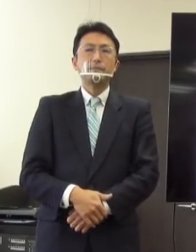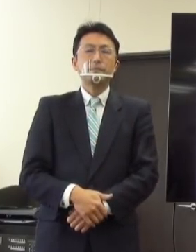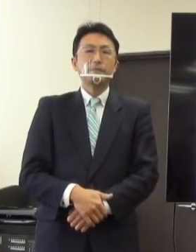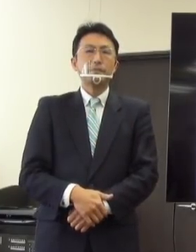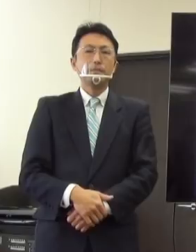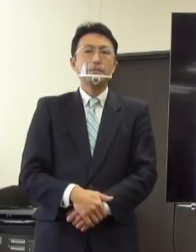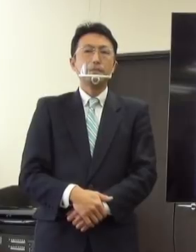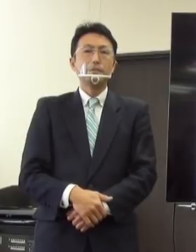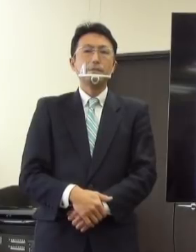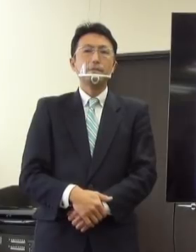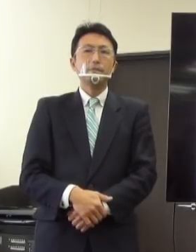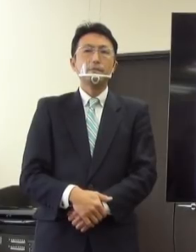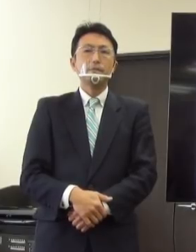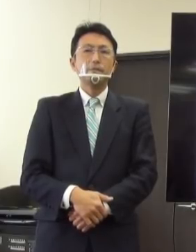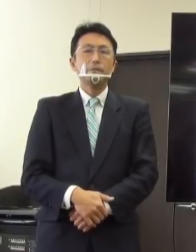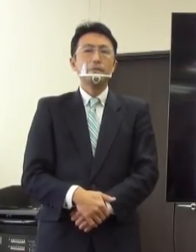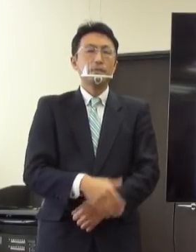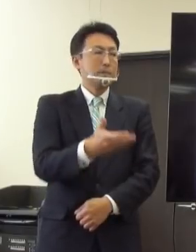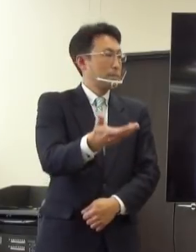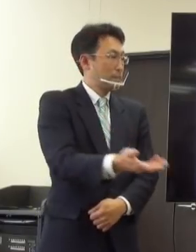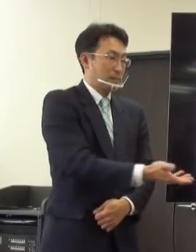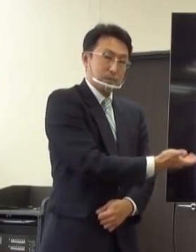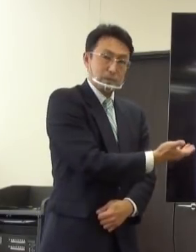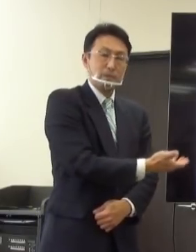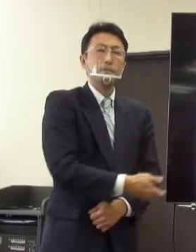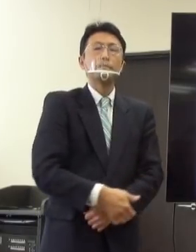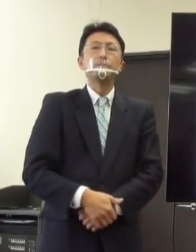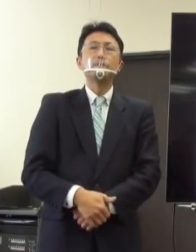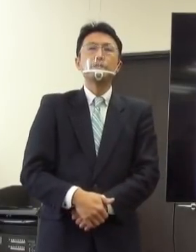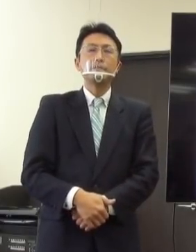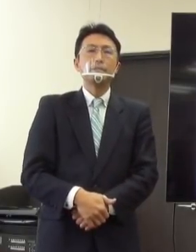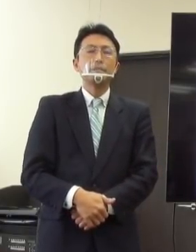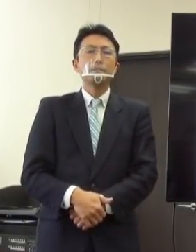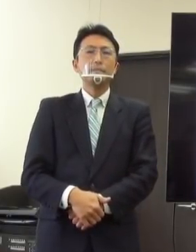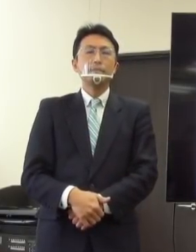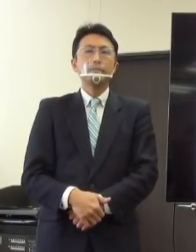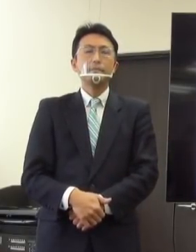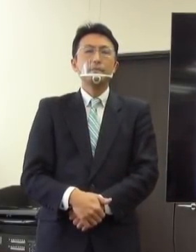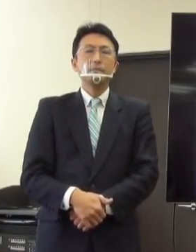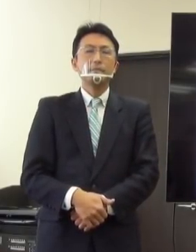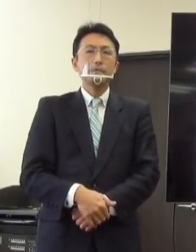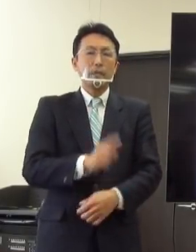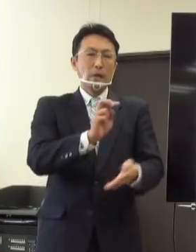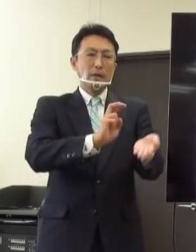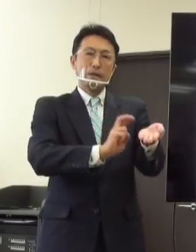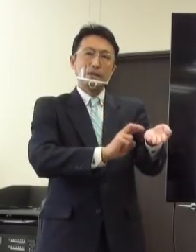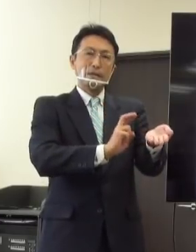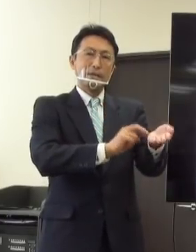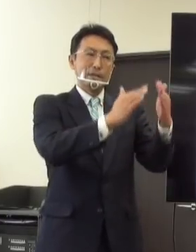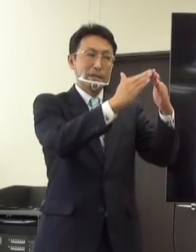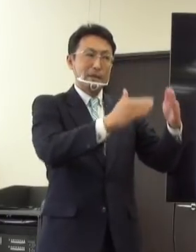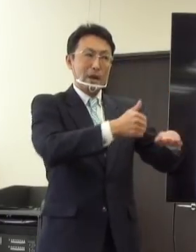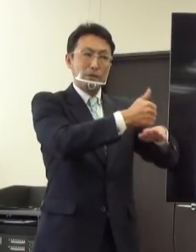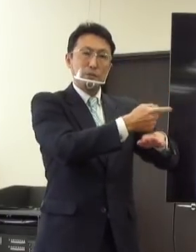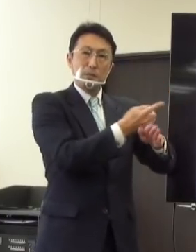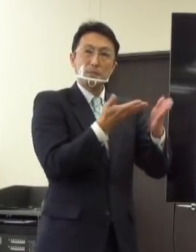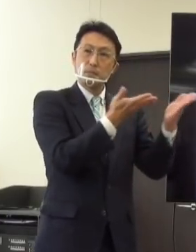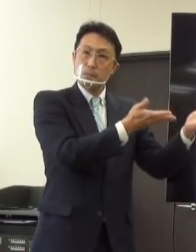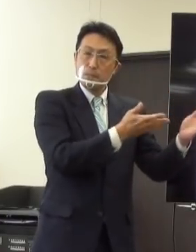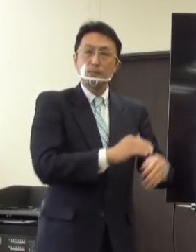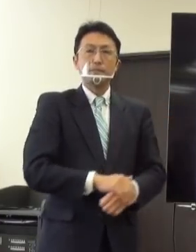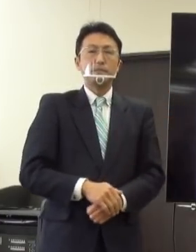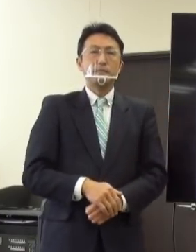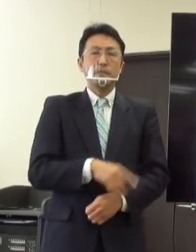NHK さんお願いします。 すいません、 NHK の吉田と申します。医師会長にお伺いしたいんですけれども、先ほど言ってい